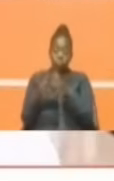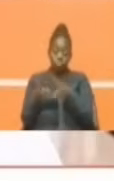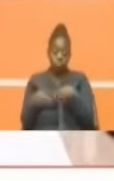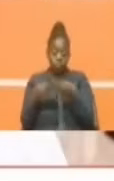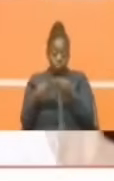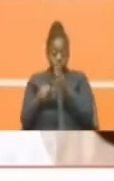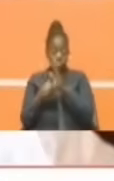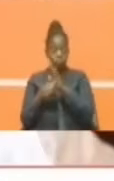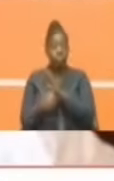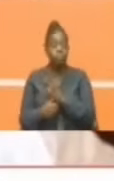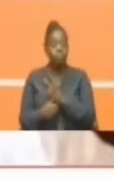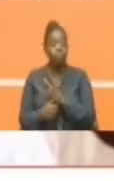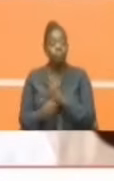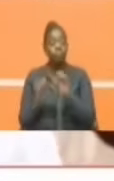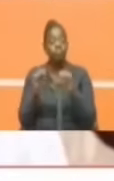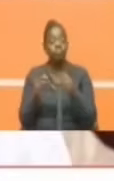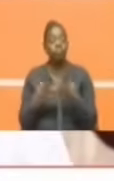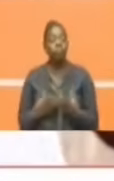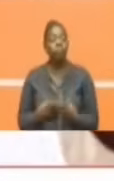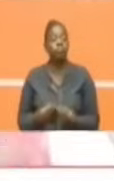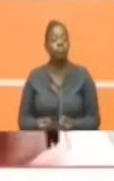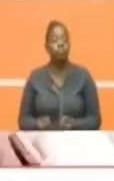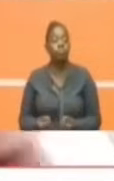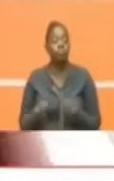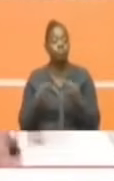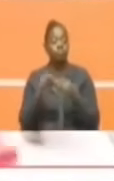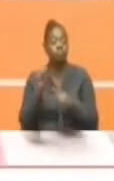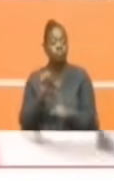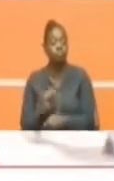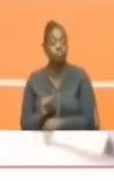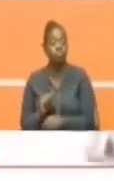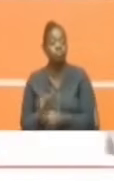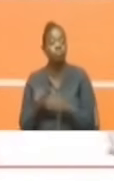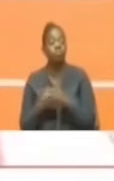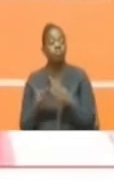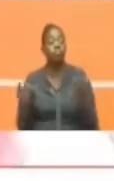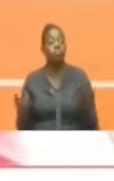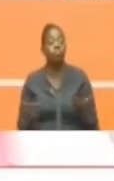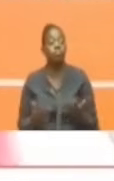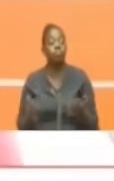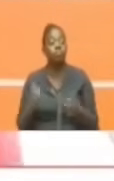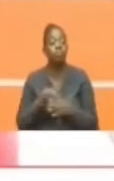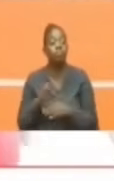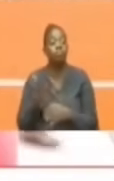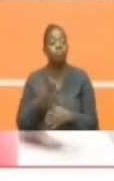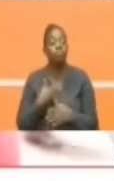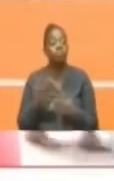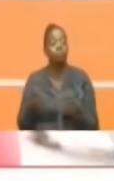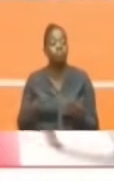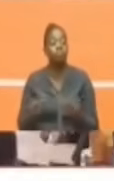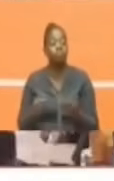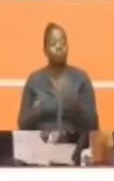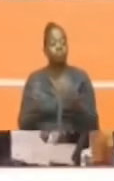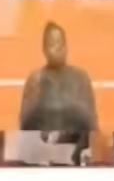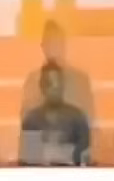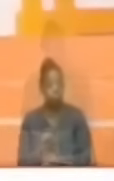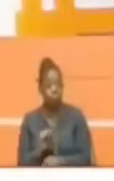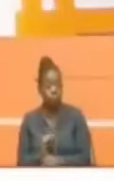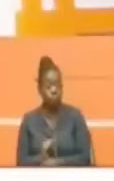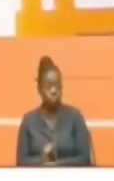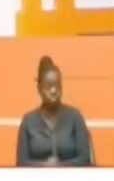ensonga Asobolo zigonjola tulukunde mutukole tudduke tulagewa tugene mbyeyo fede tuchaina migongo jikuba byeyo